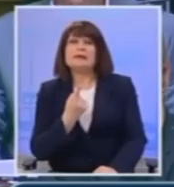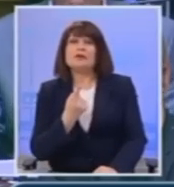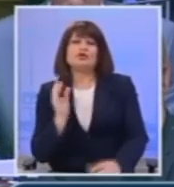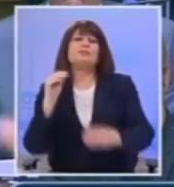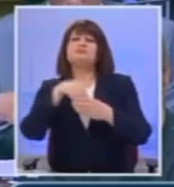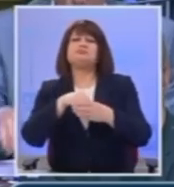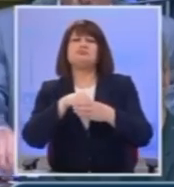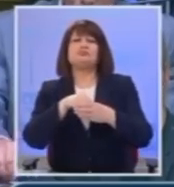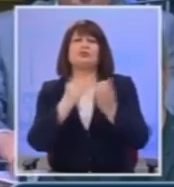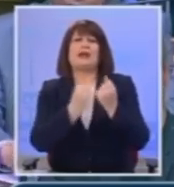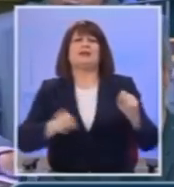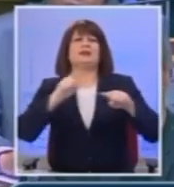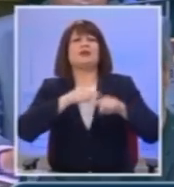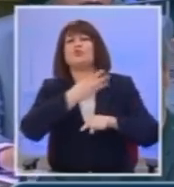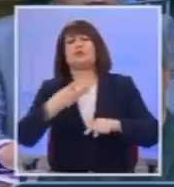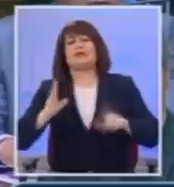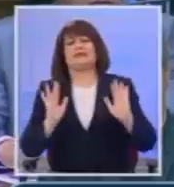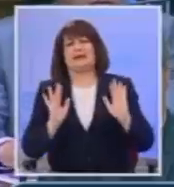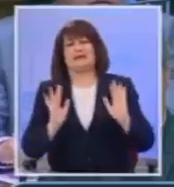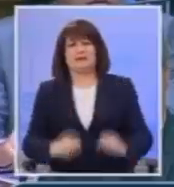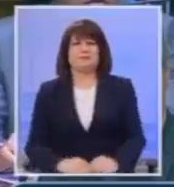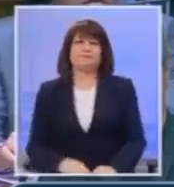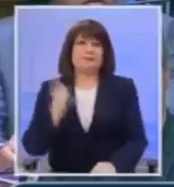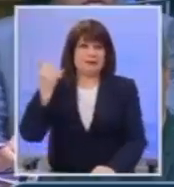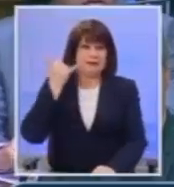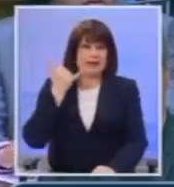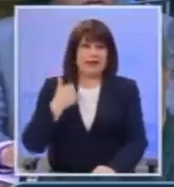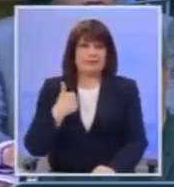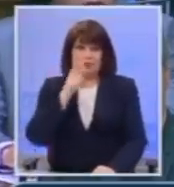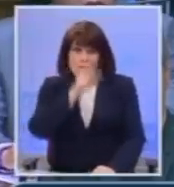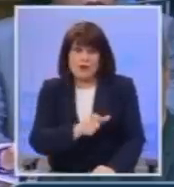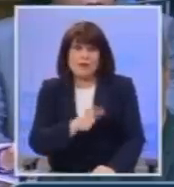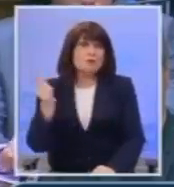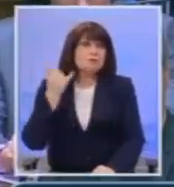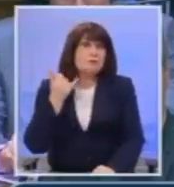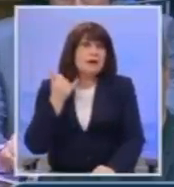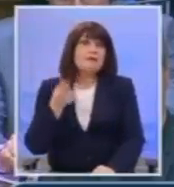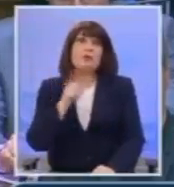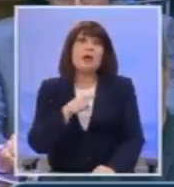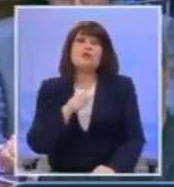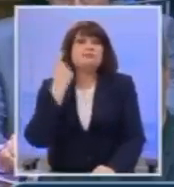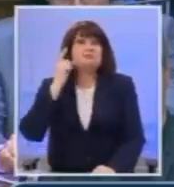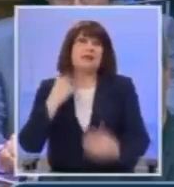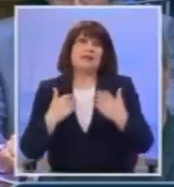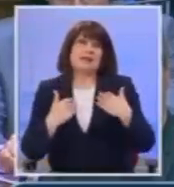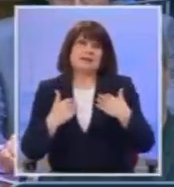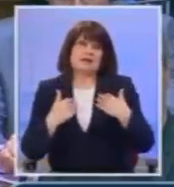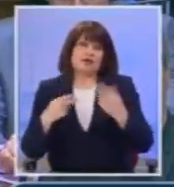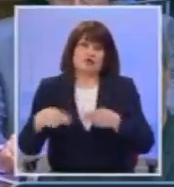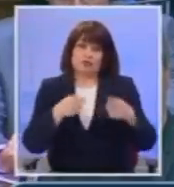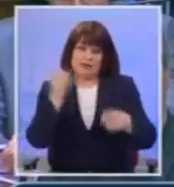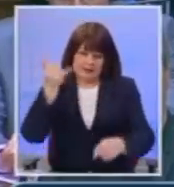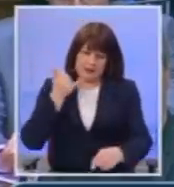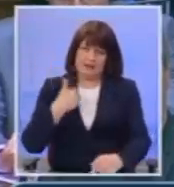ανένταχτος, ούτε στους ΑΝΕΛ ούτε στους ΣΥΡΙΖΑ. Και λάβαμε ένα τηλεφώνημα, δεν ξέρω αν ήταν από τον ίδιο, αν κάποιος προσποιήθηκε στο ποτάμι.